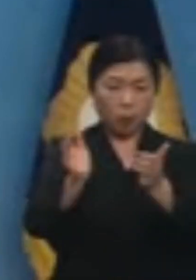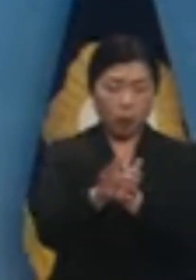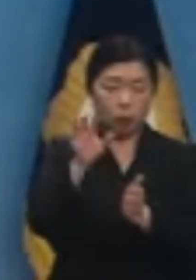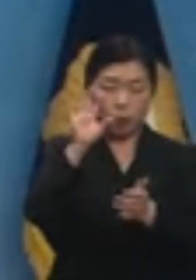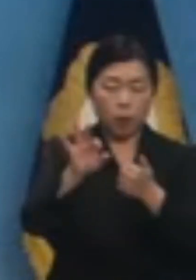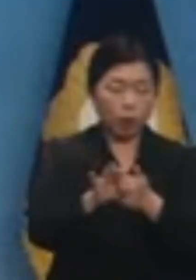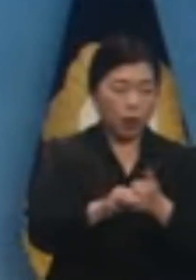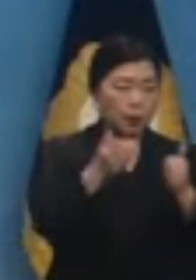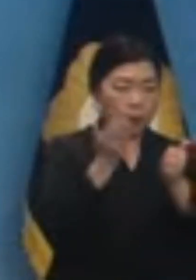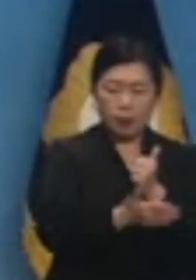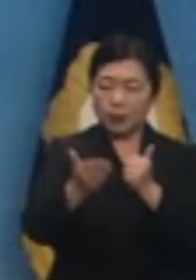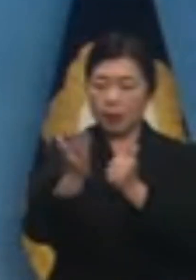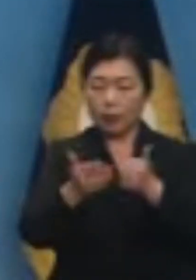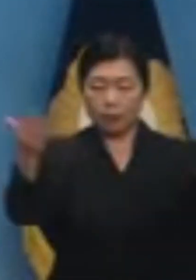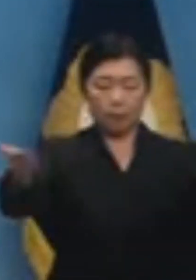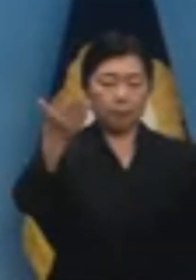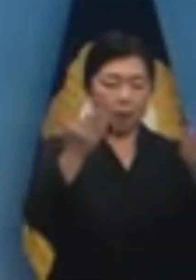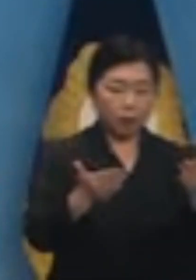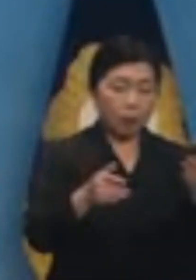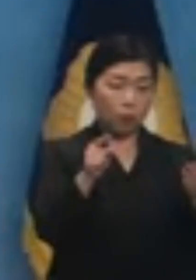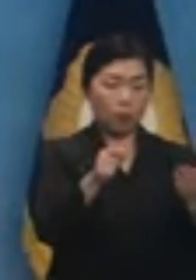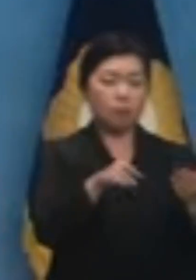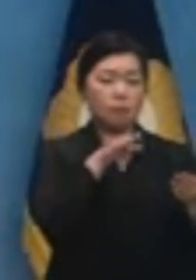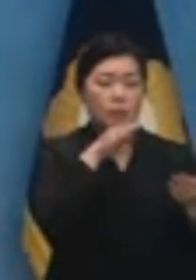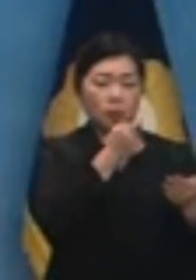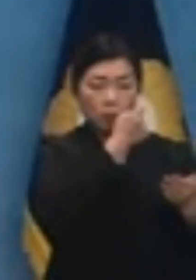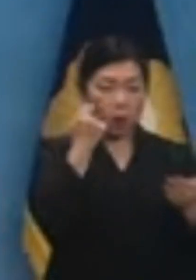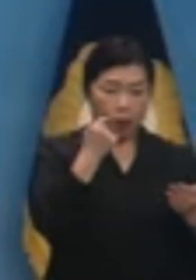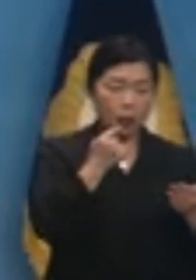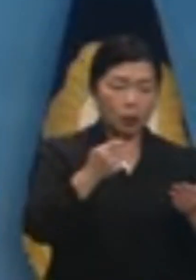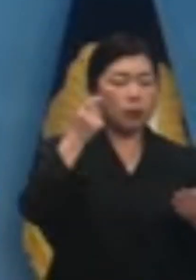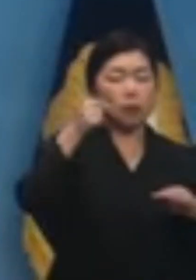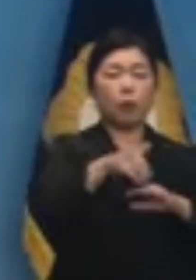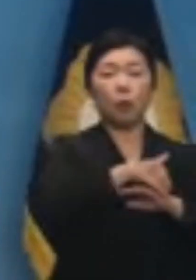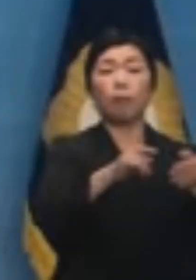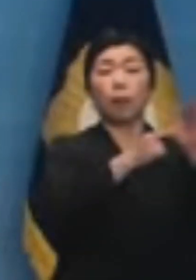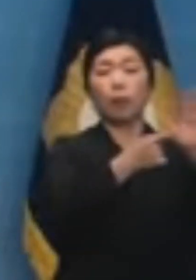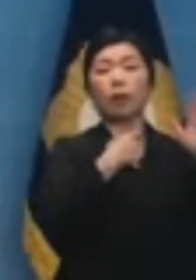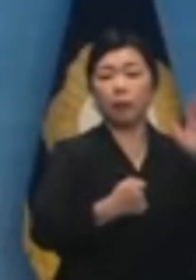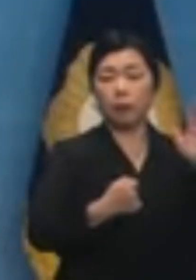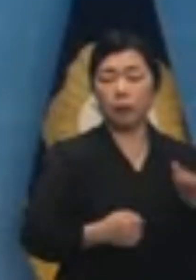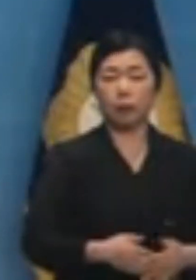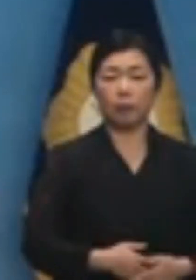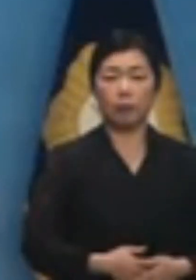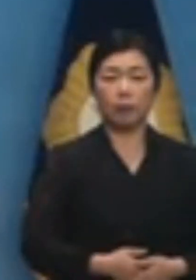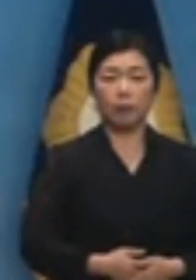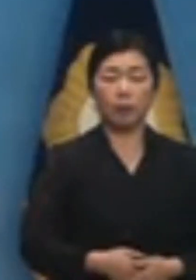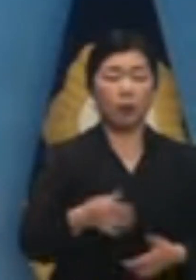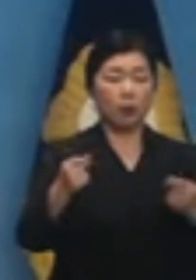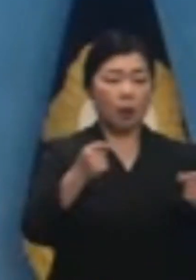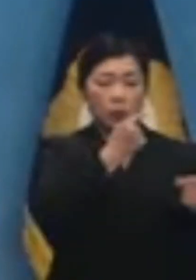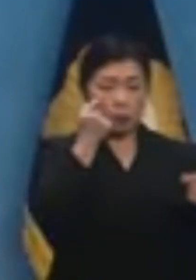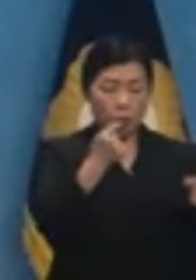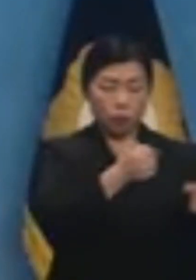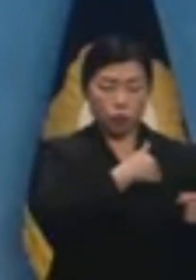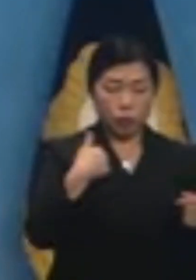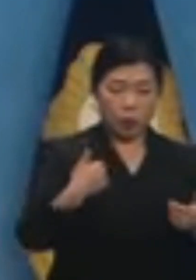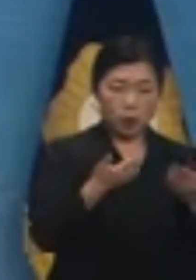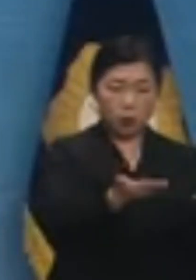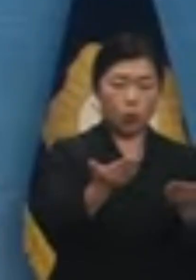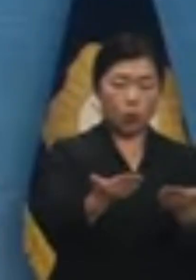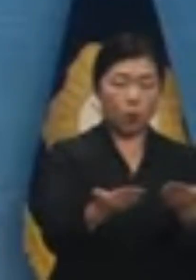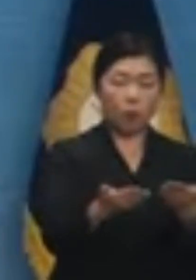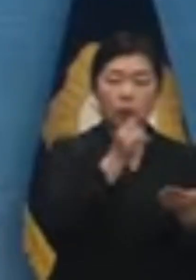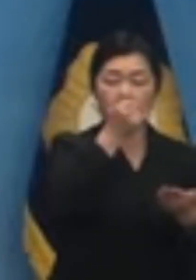사진들까지 포함해 책임감 있게 사실관계를 확인할 예정임을 밝히기도 하였습니다. 이렇듯 증거 능력이 충분한